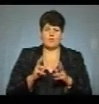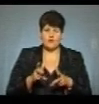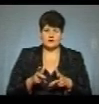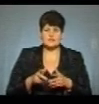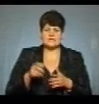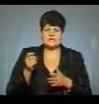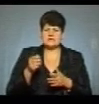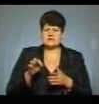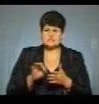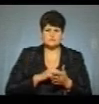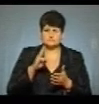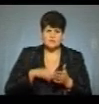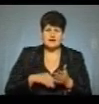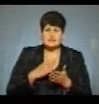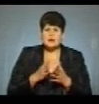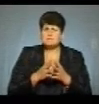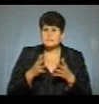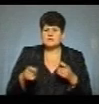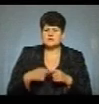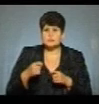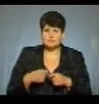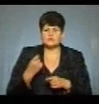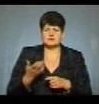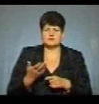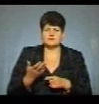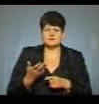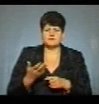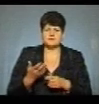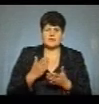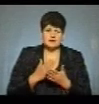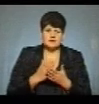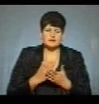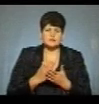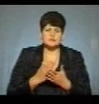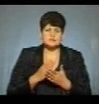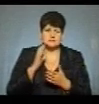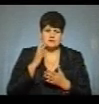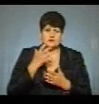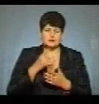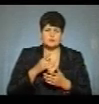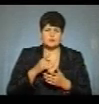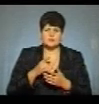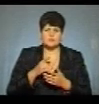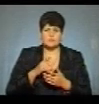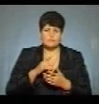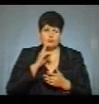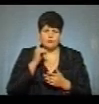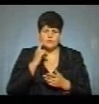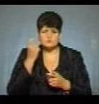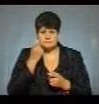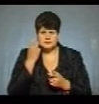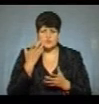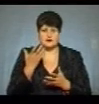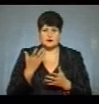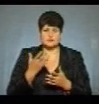ж є більше таких нарушень, двійні обгони, нарушення такі, молодь їздить в нетверезому стані,